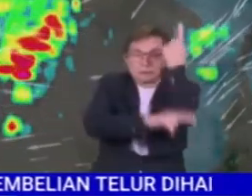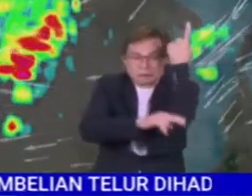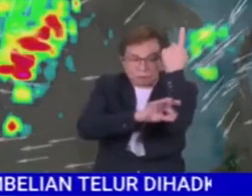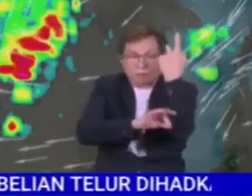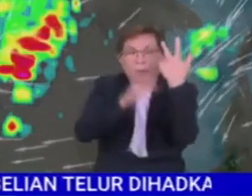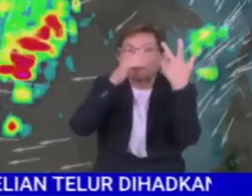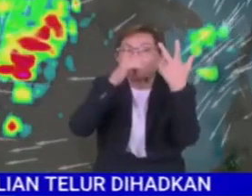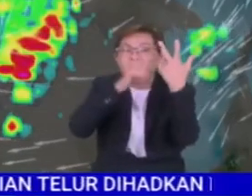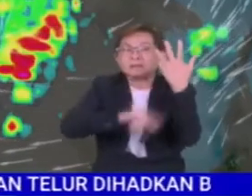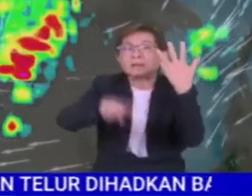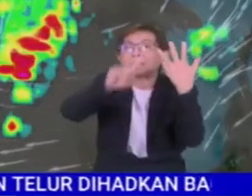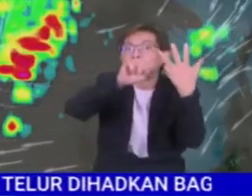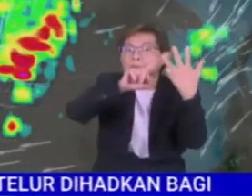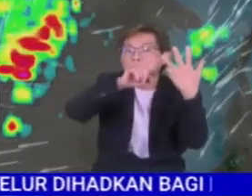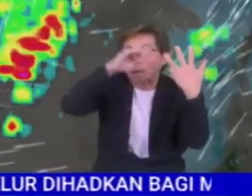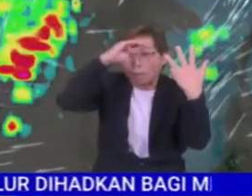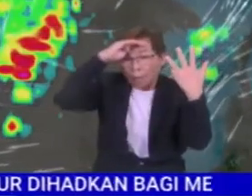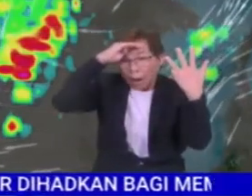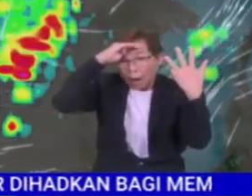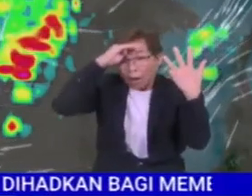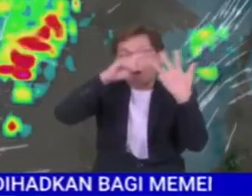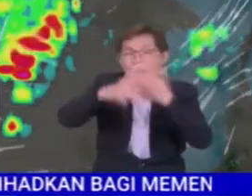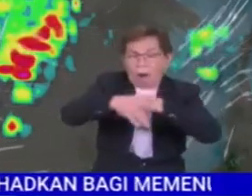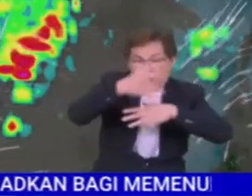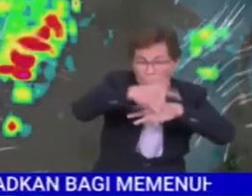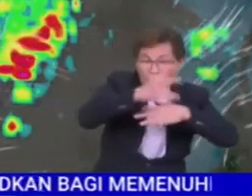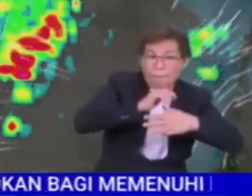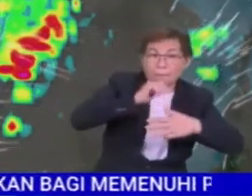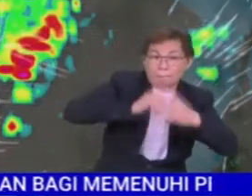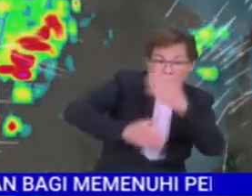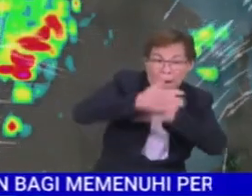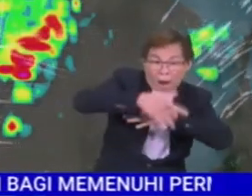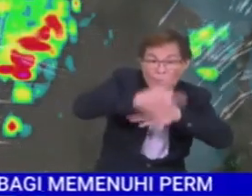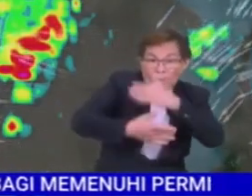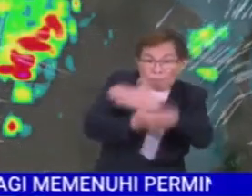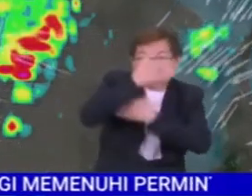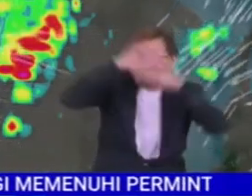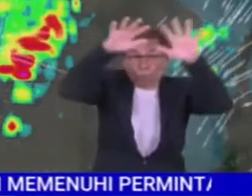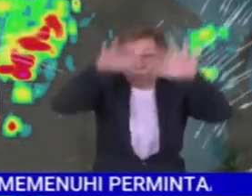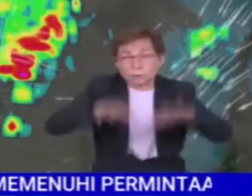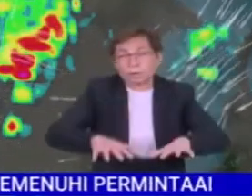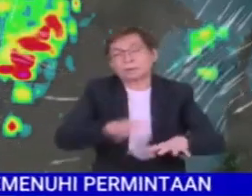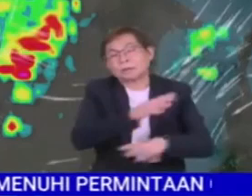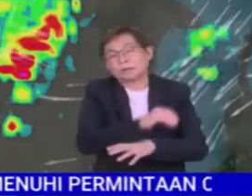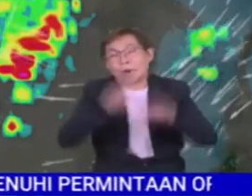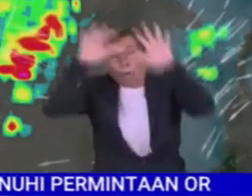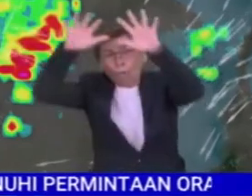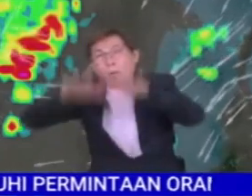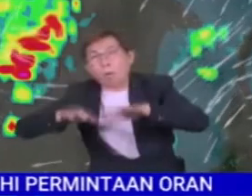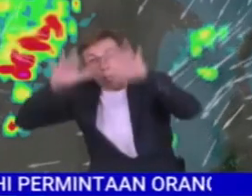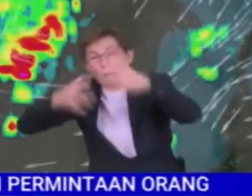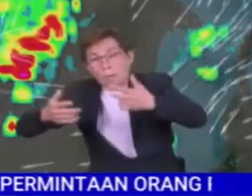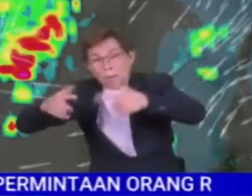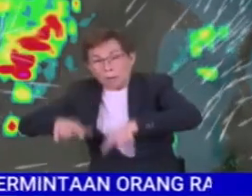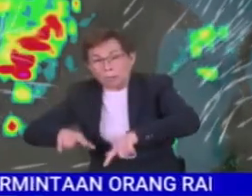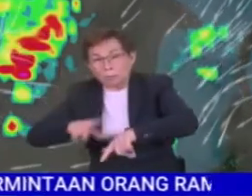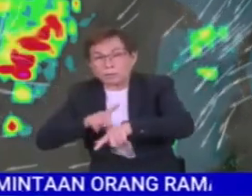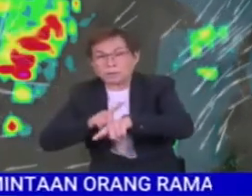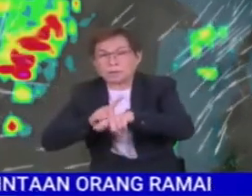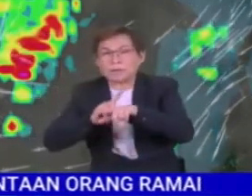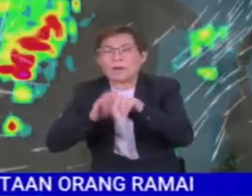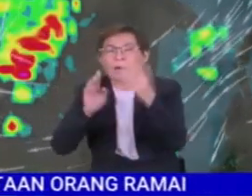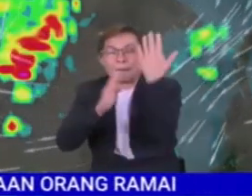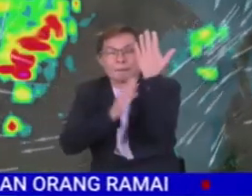Sembilan, Melaka dan juga barat Johor bermula pada awal pagi nanti. Selain itu, hujan lebat juga dijangka akan berlaku di bahagian-bahagian di